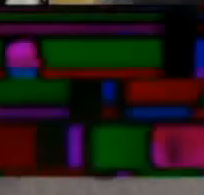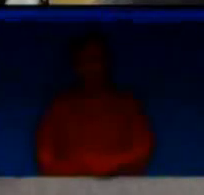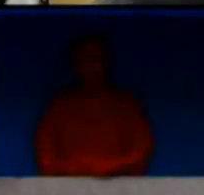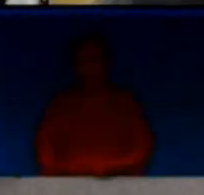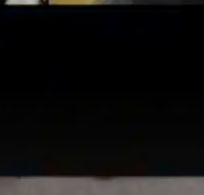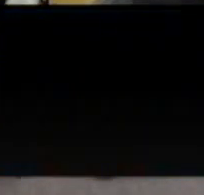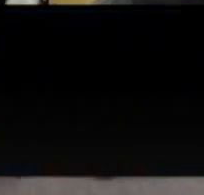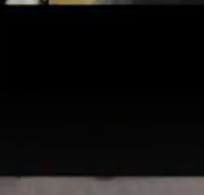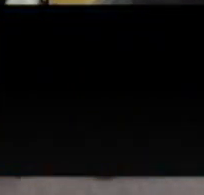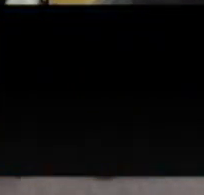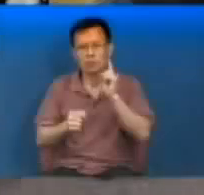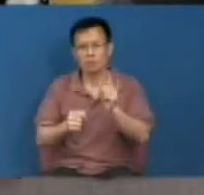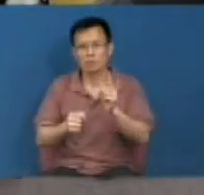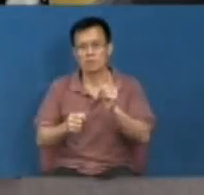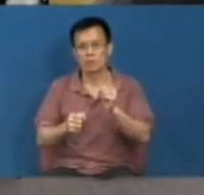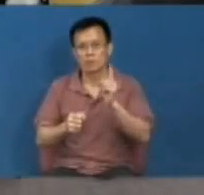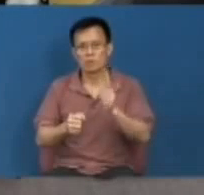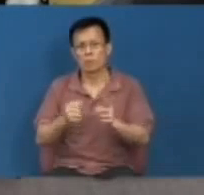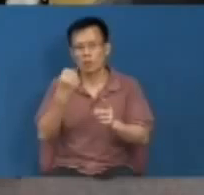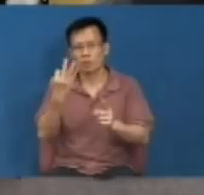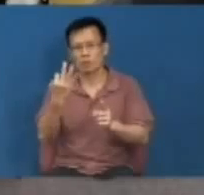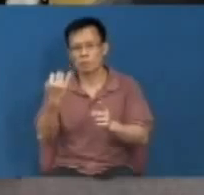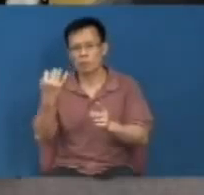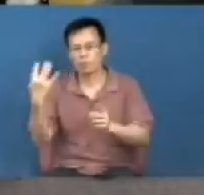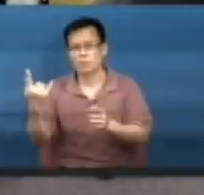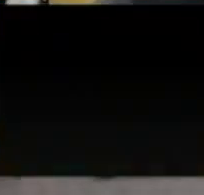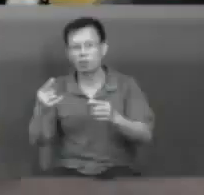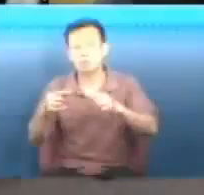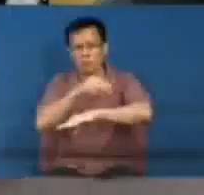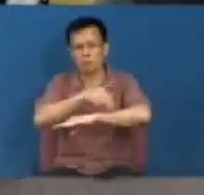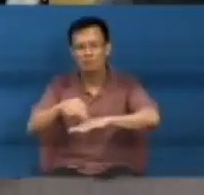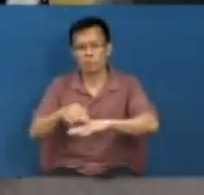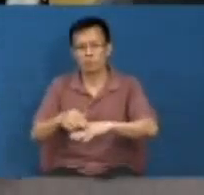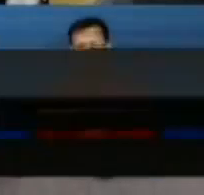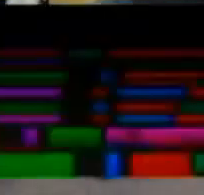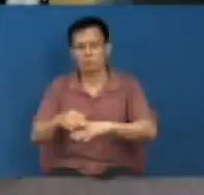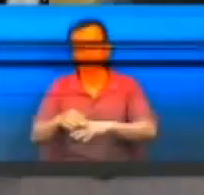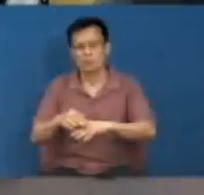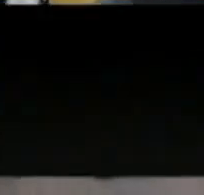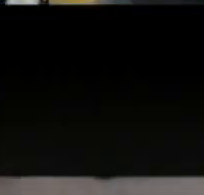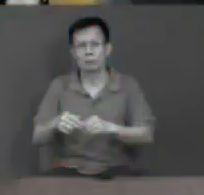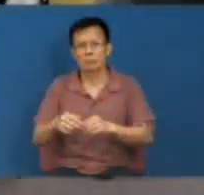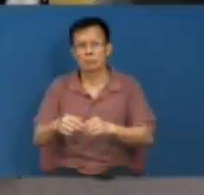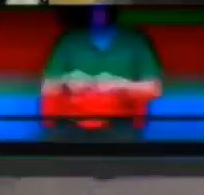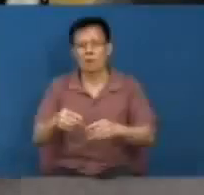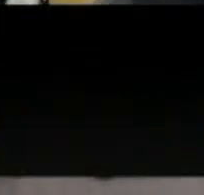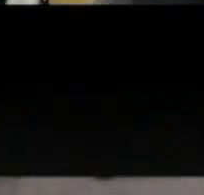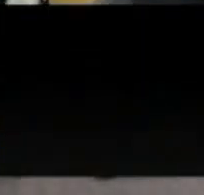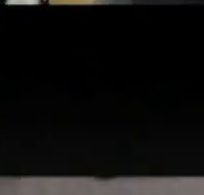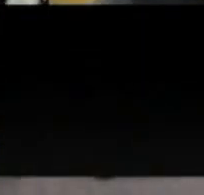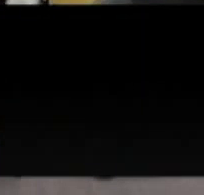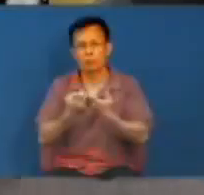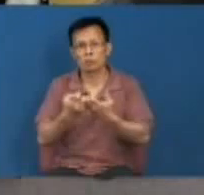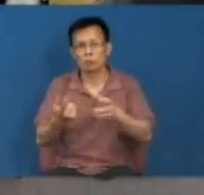我130多尺。係佢就話我話點解要咁樣嗰個尺長點？佢話咧似頭唔計，真係度數磚位嚟